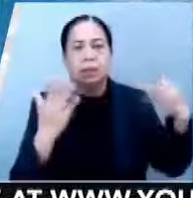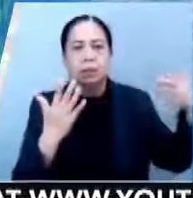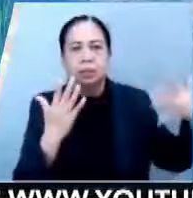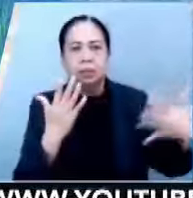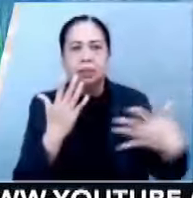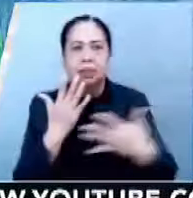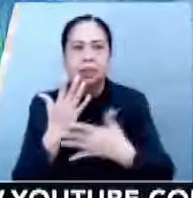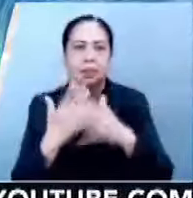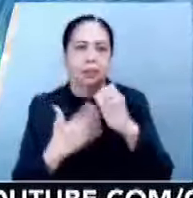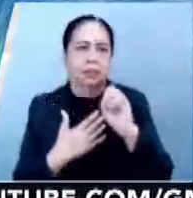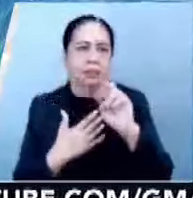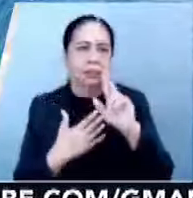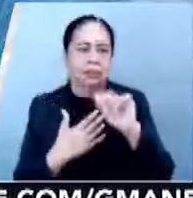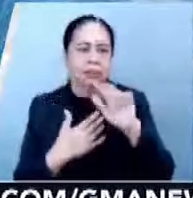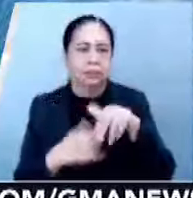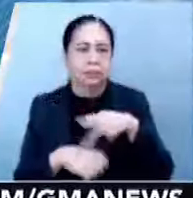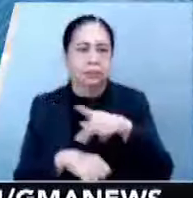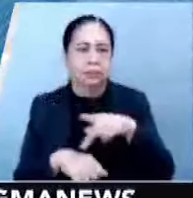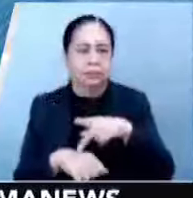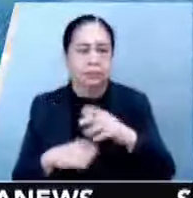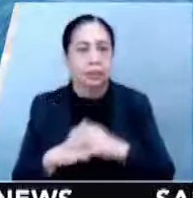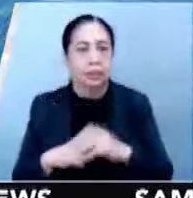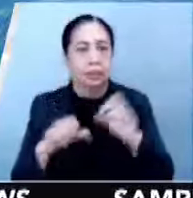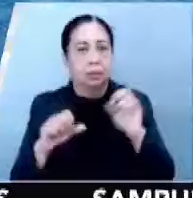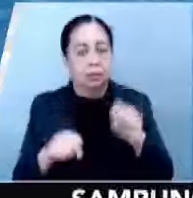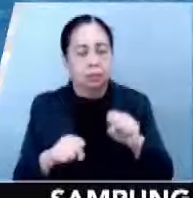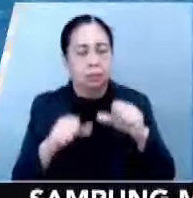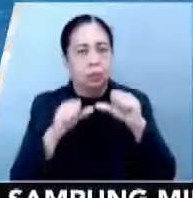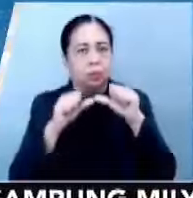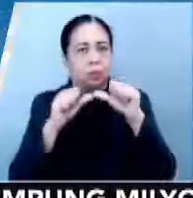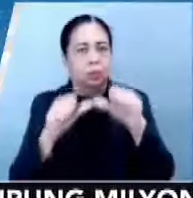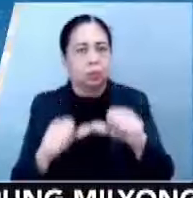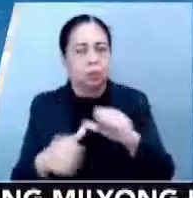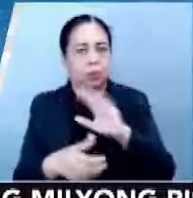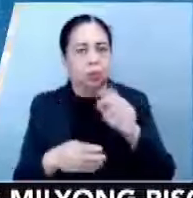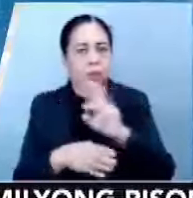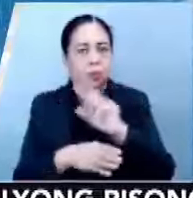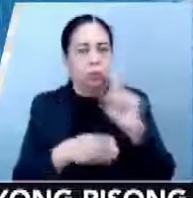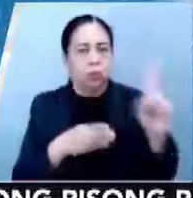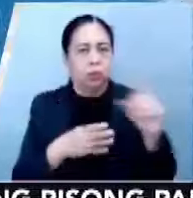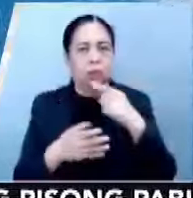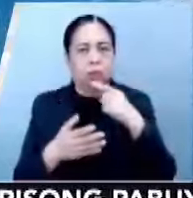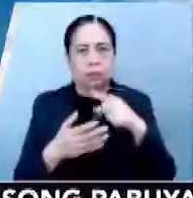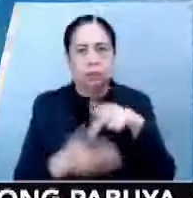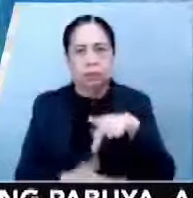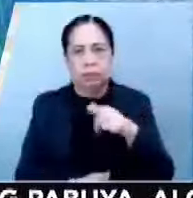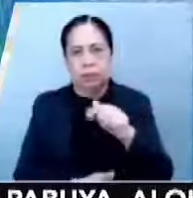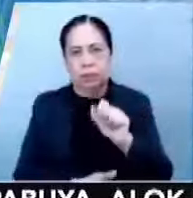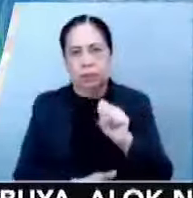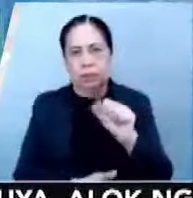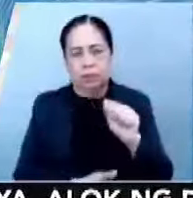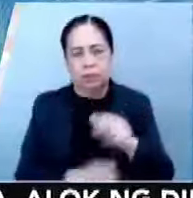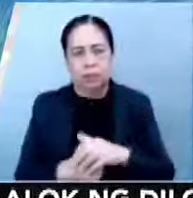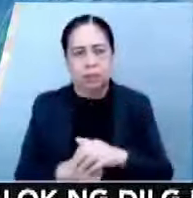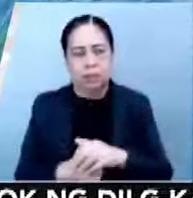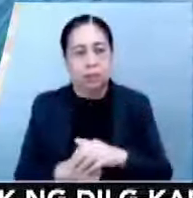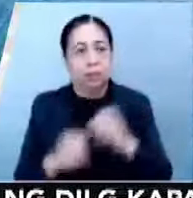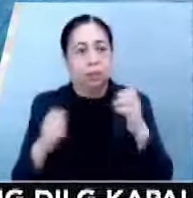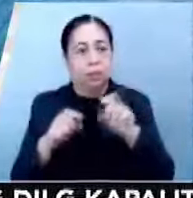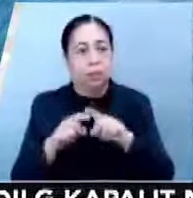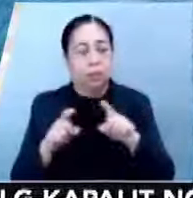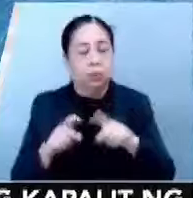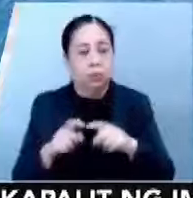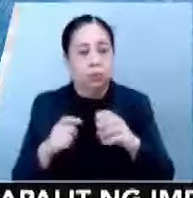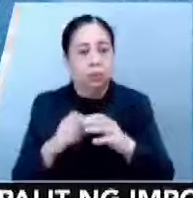system na iirang ngayon sa bansa at posible magtuloy-tuloy na yan buong linggo ayon sa pag-asa. Bukod dyan, asahan din ang masamang panahon